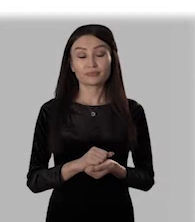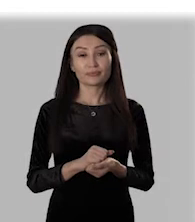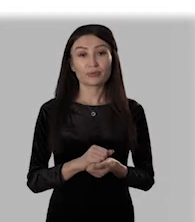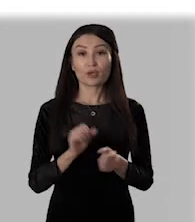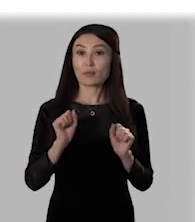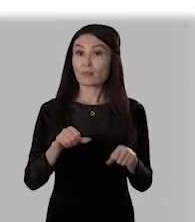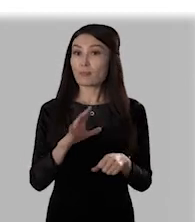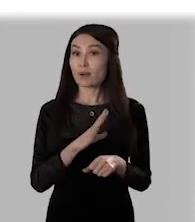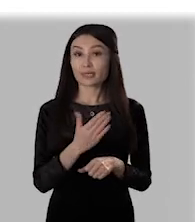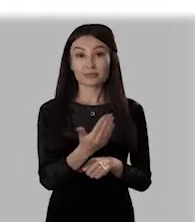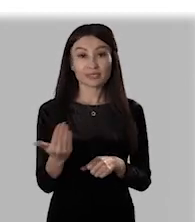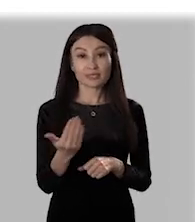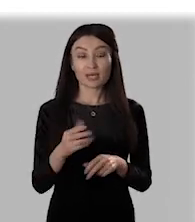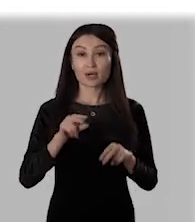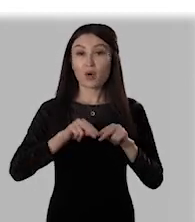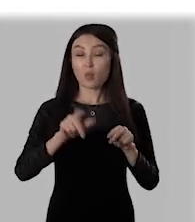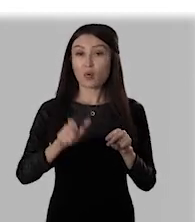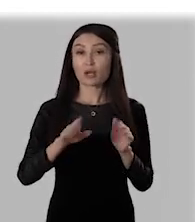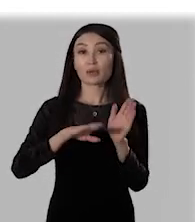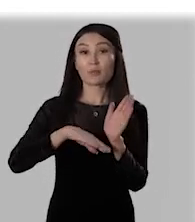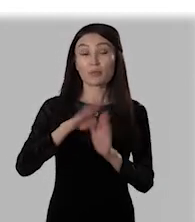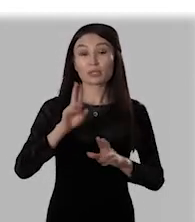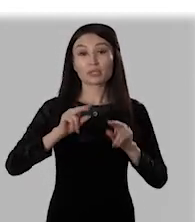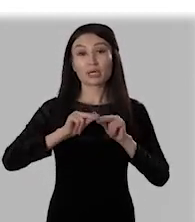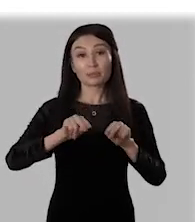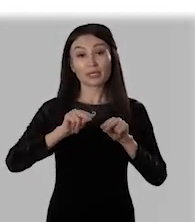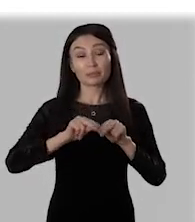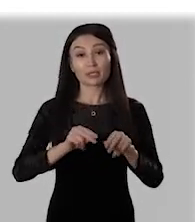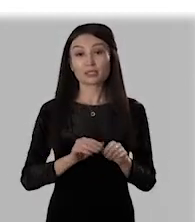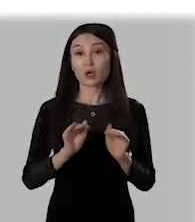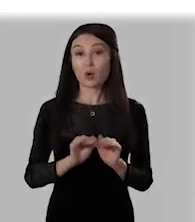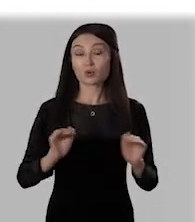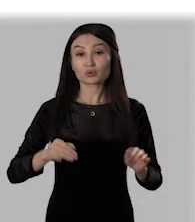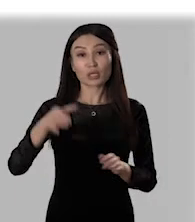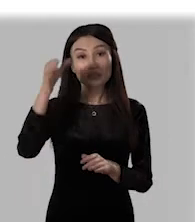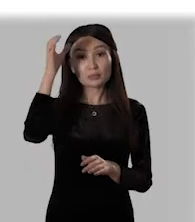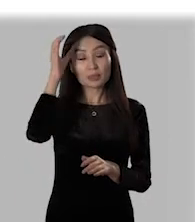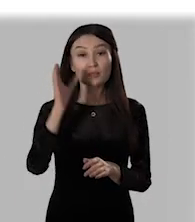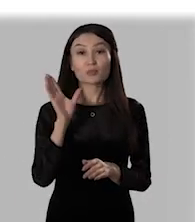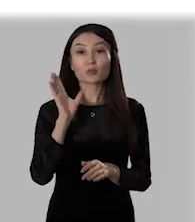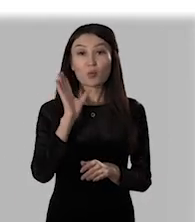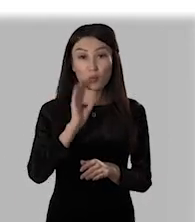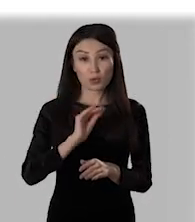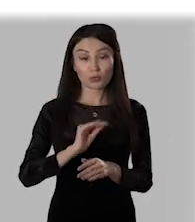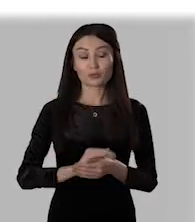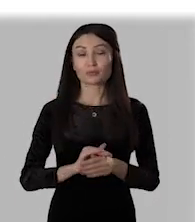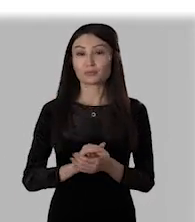Балким силер мугалим мыкты билим берсе, окуучулары билимдүү болот деп